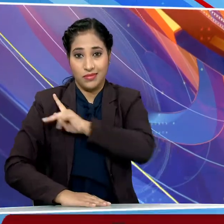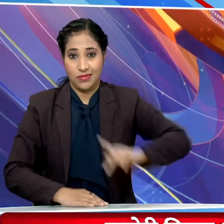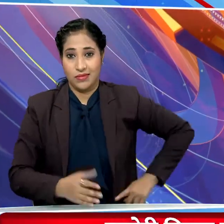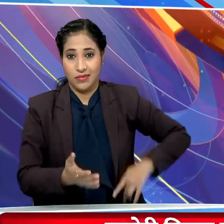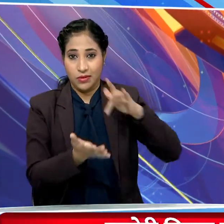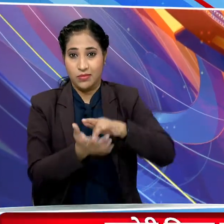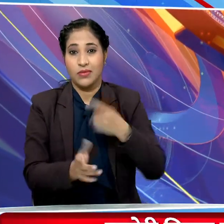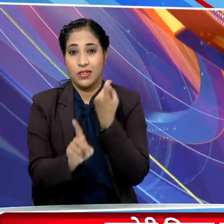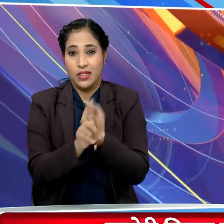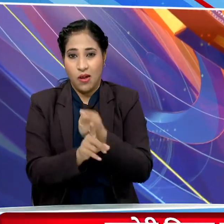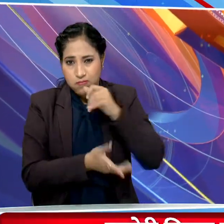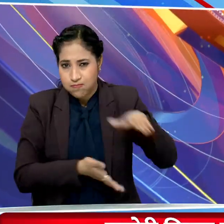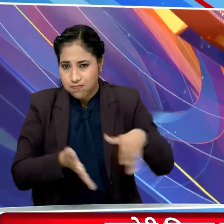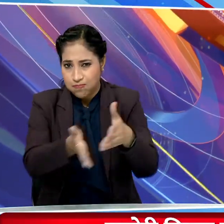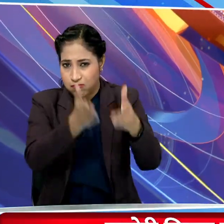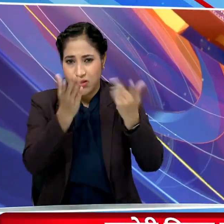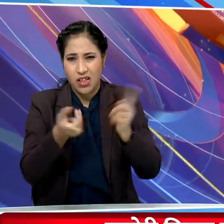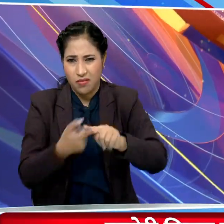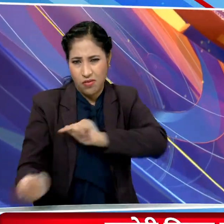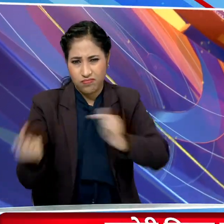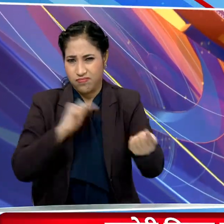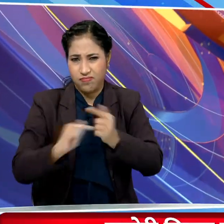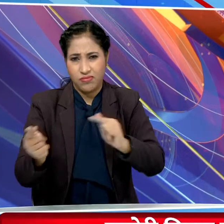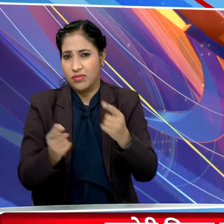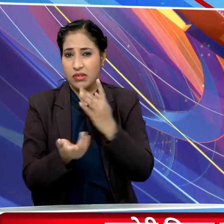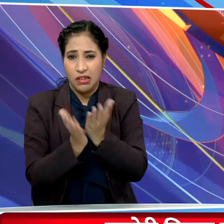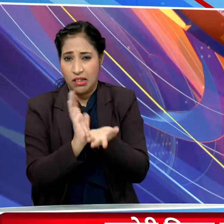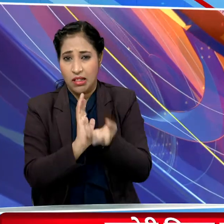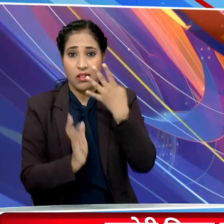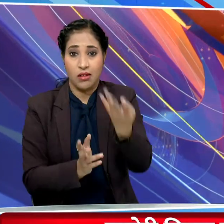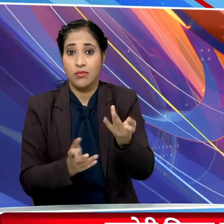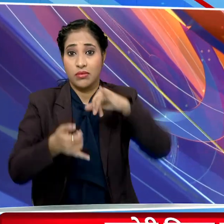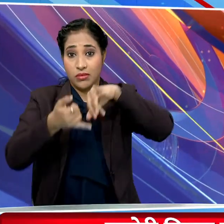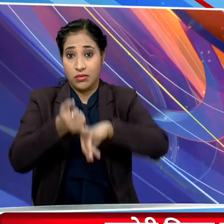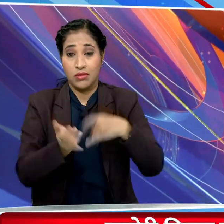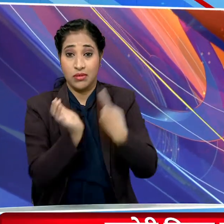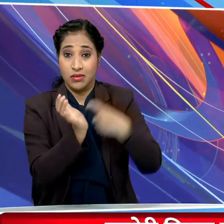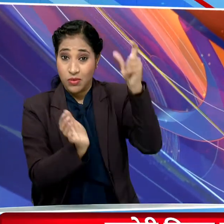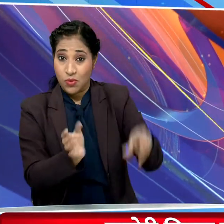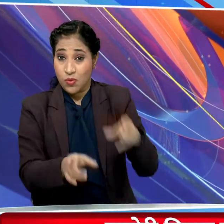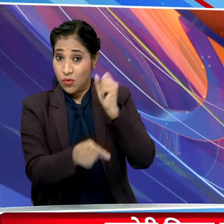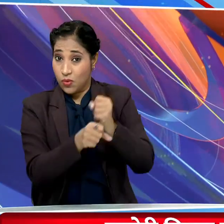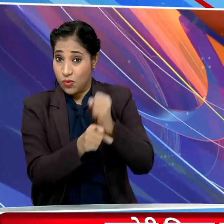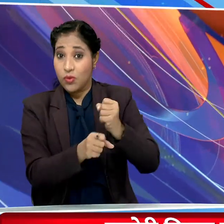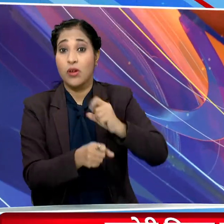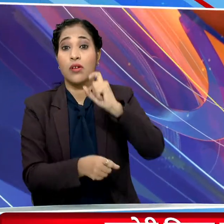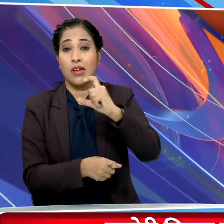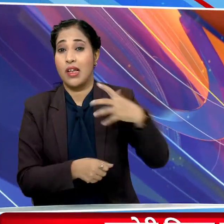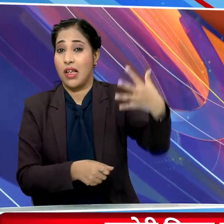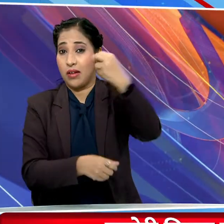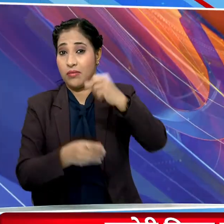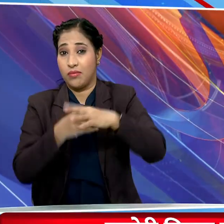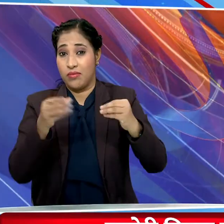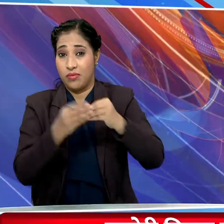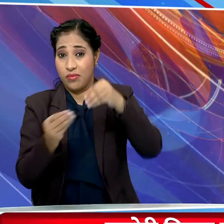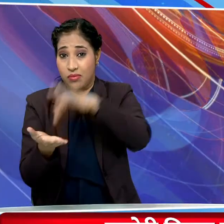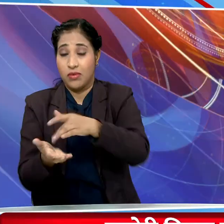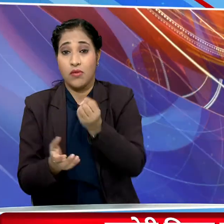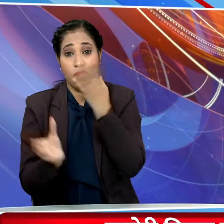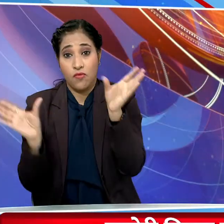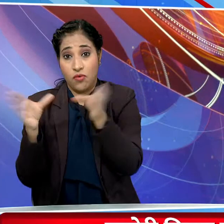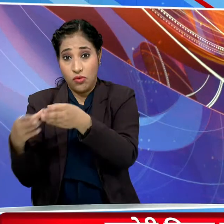कर्नाटक में कावेरी जल विवाद पर चौतरफा घिरी राज्य की सिद्धारमैया सरकार। राजधानी बेंगलुरु में